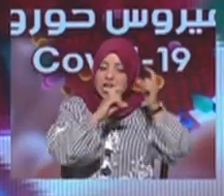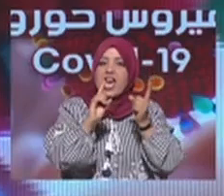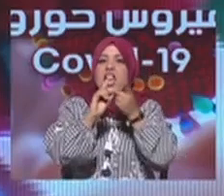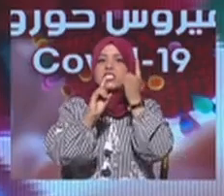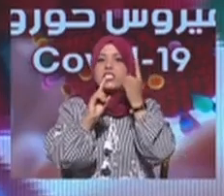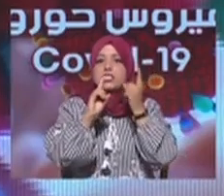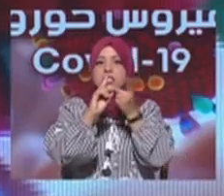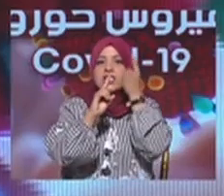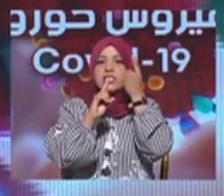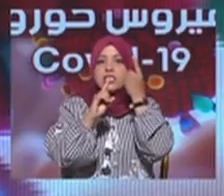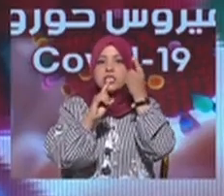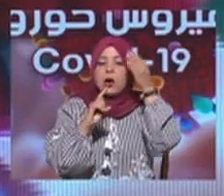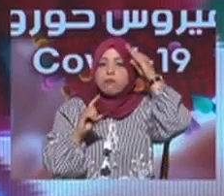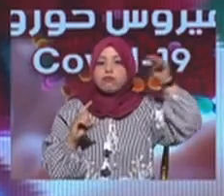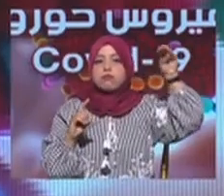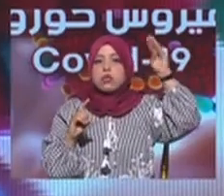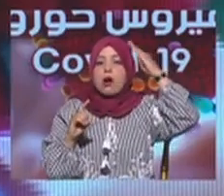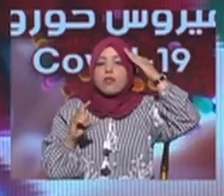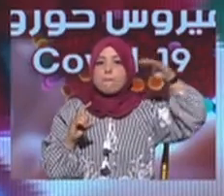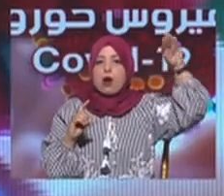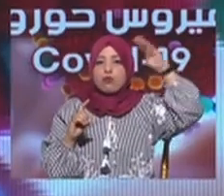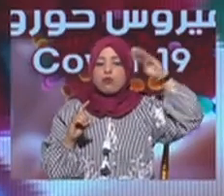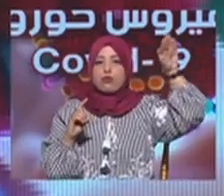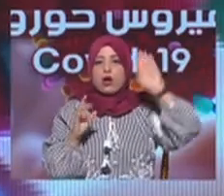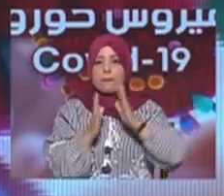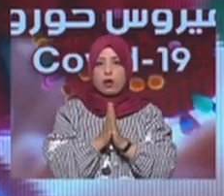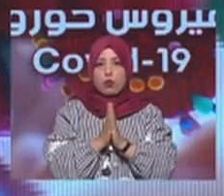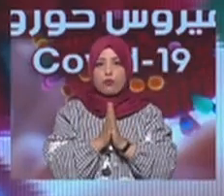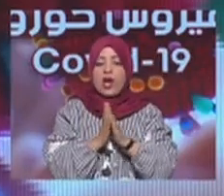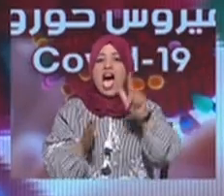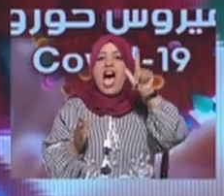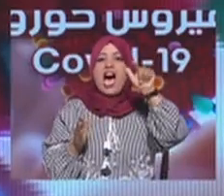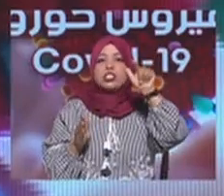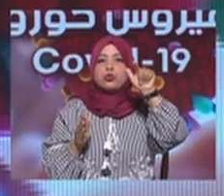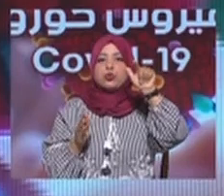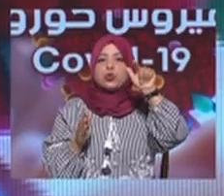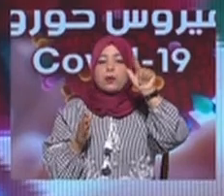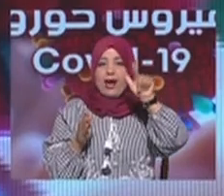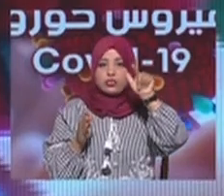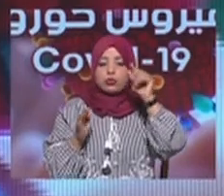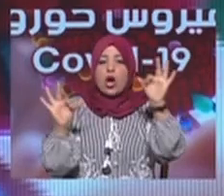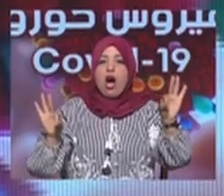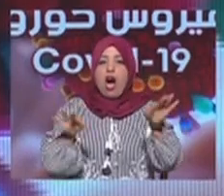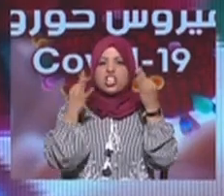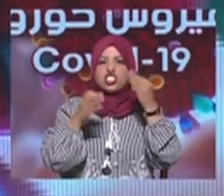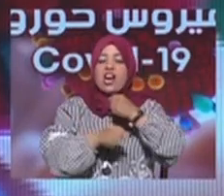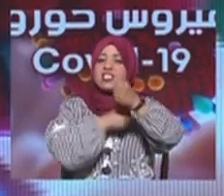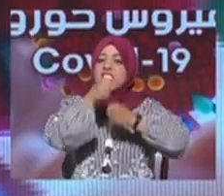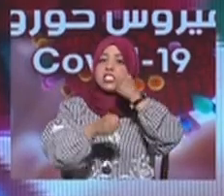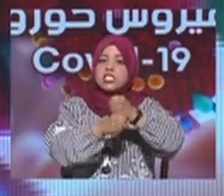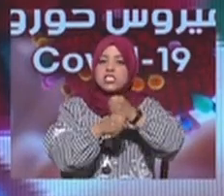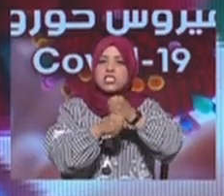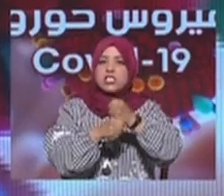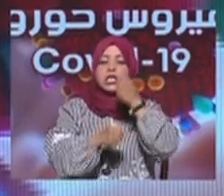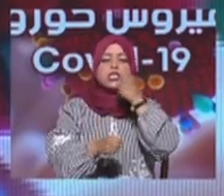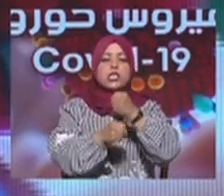اللي هو السيكونساج منذ 10 سنوات نعملوها للفيروس دو لاشيفي اللي